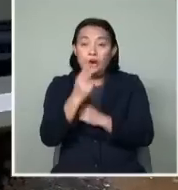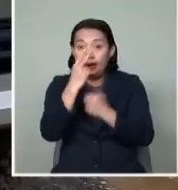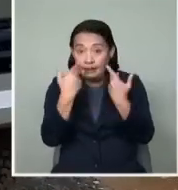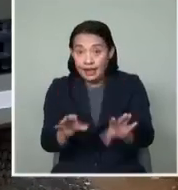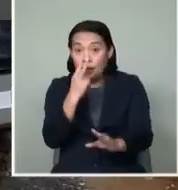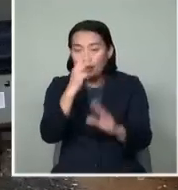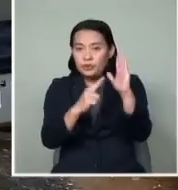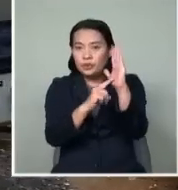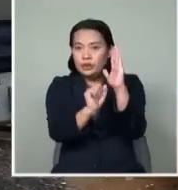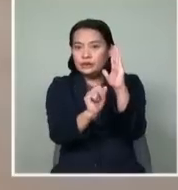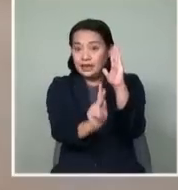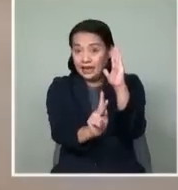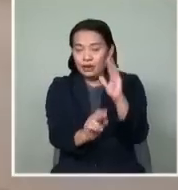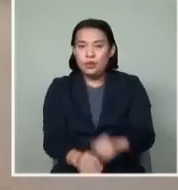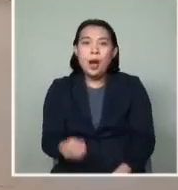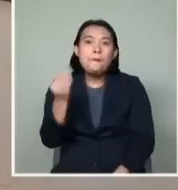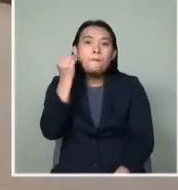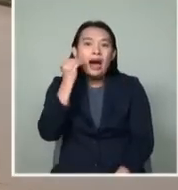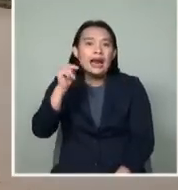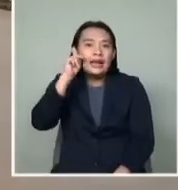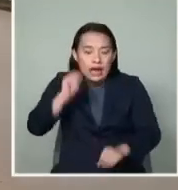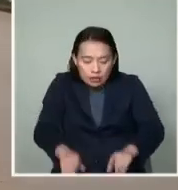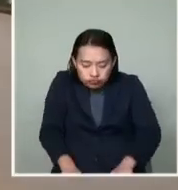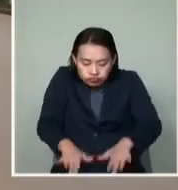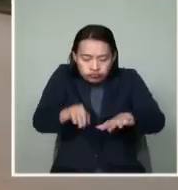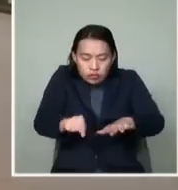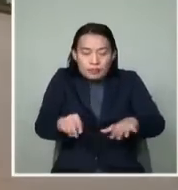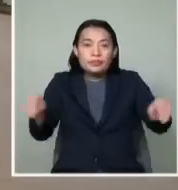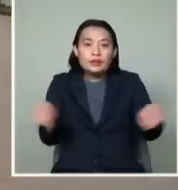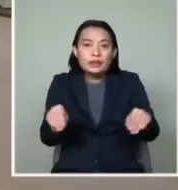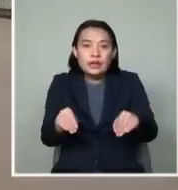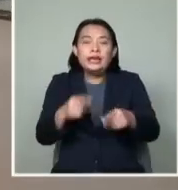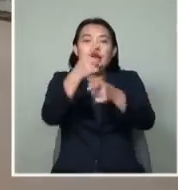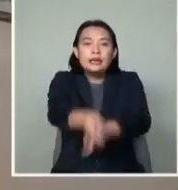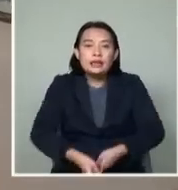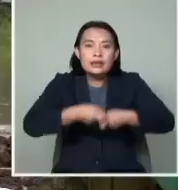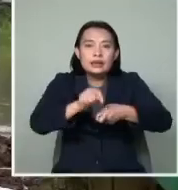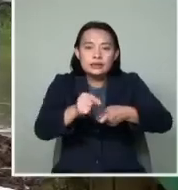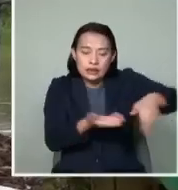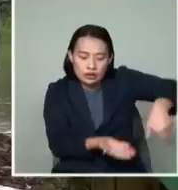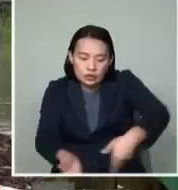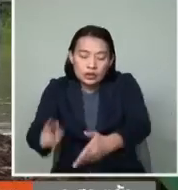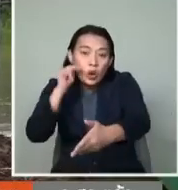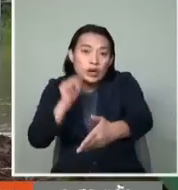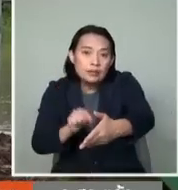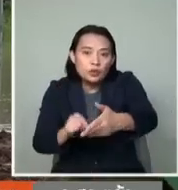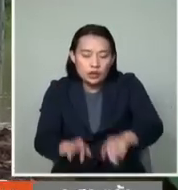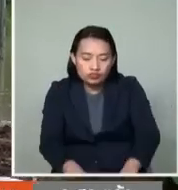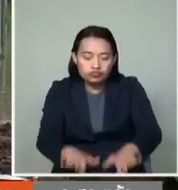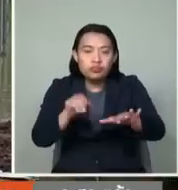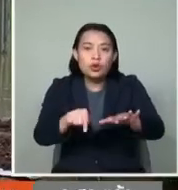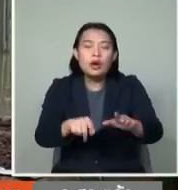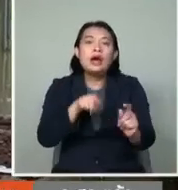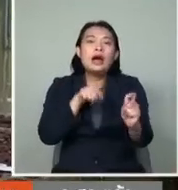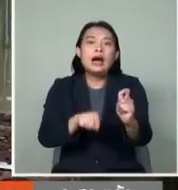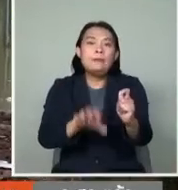ครับมีน้ำท่วมบ้านเรือนแล้วก็พืชผลทางการเกษตรที่ติดอยู่ริมฝั่งของคลองพระสะทึงในเขตอำเภอเมืองสระ